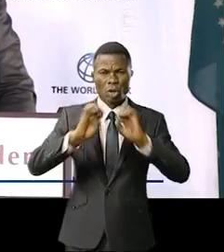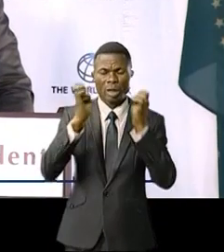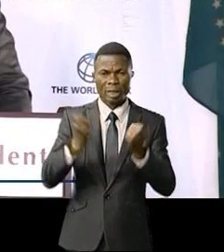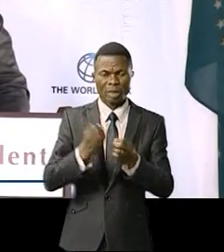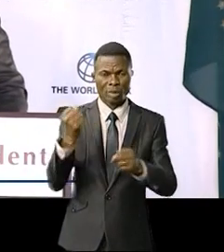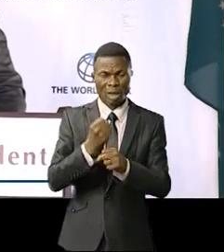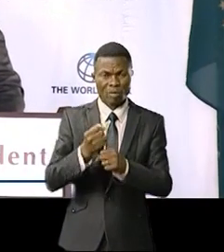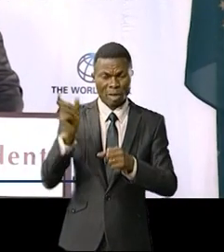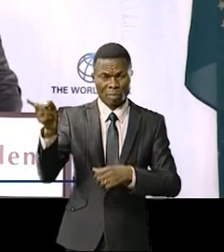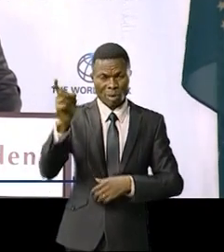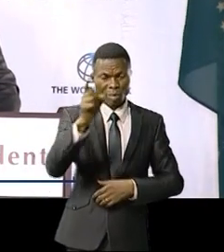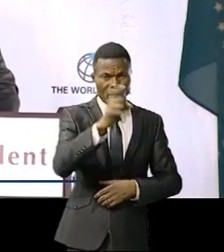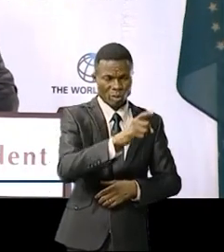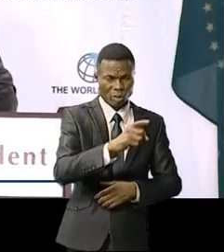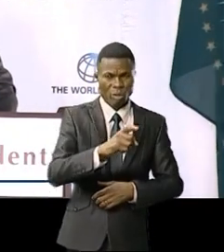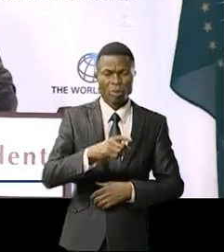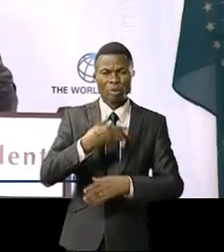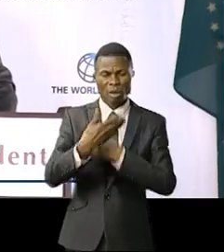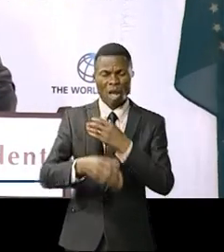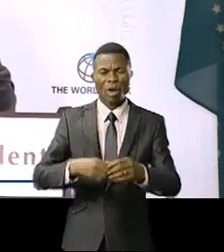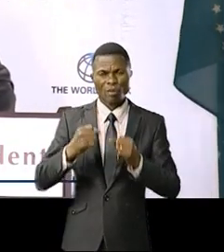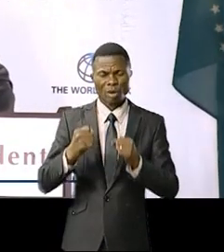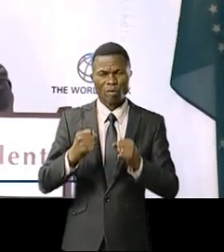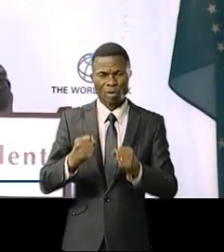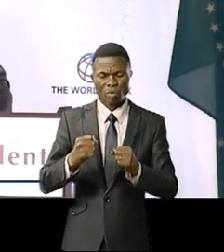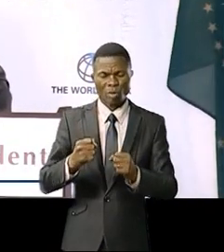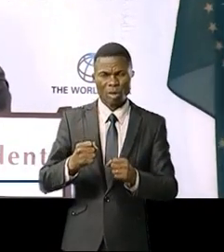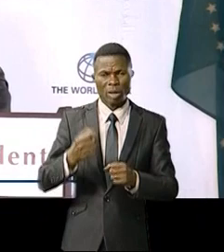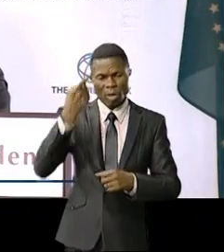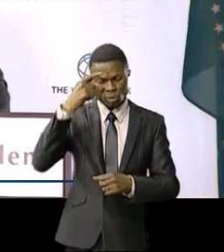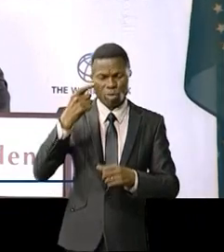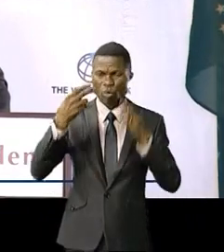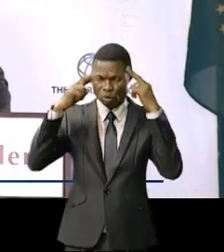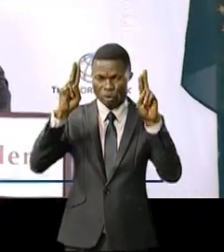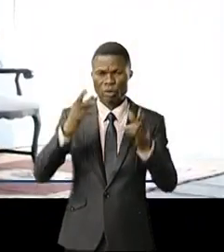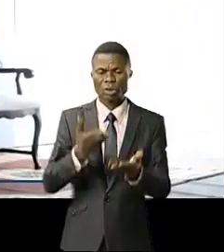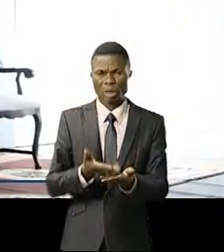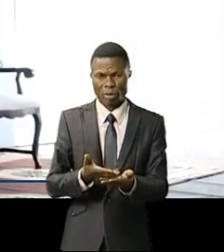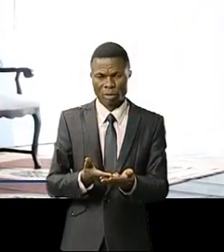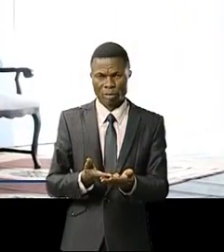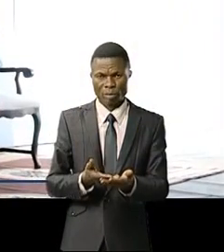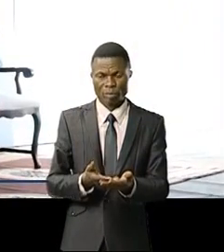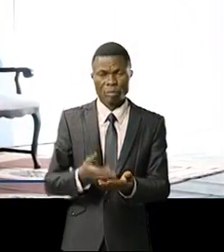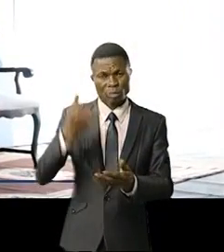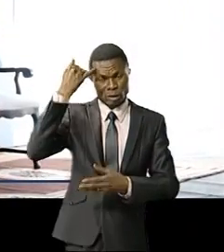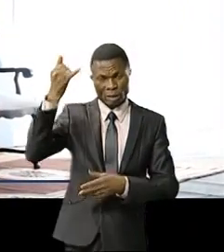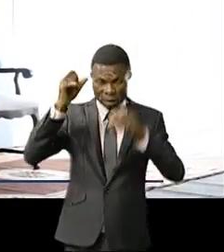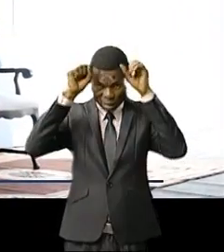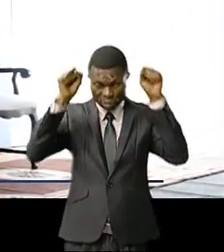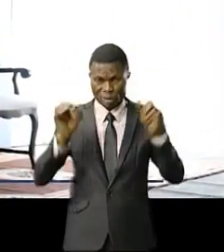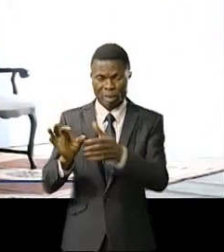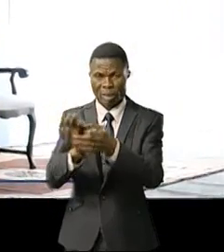terrain feront tout ce qui est en leur pouvoir pour y arriver. Et dans sa casquette de président